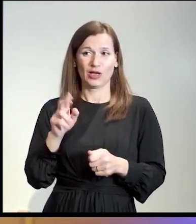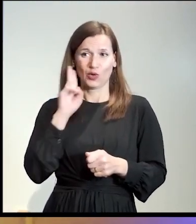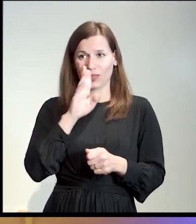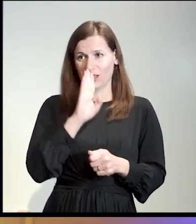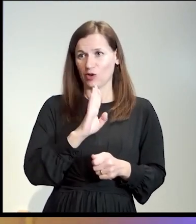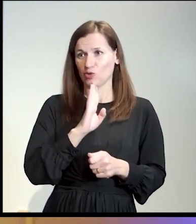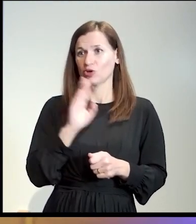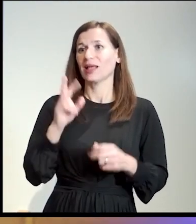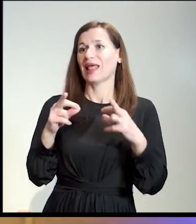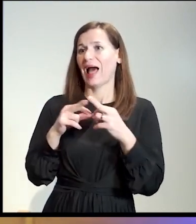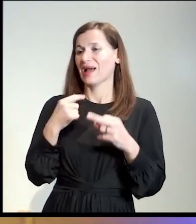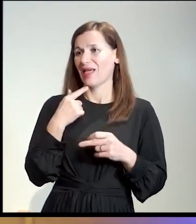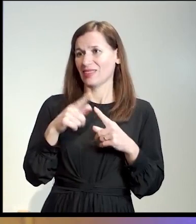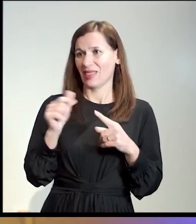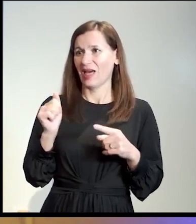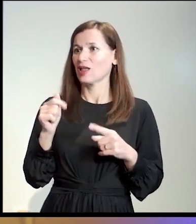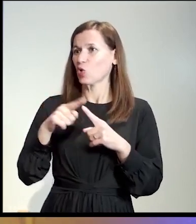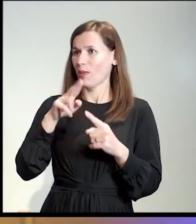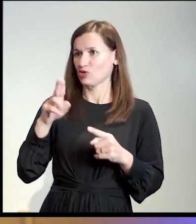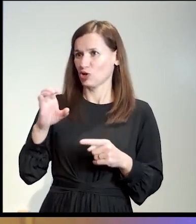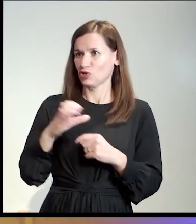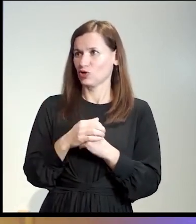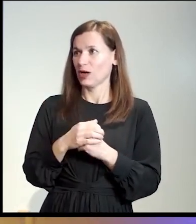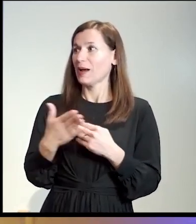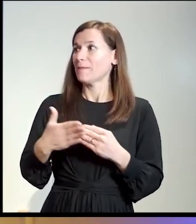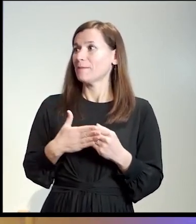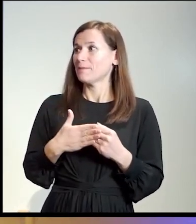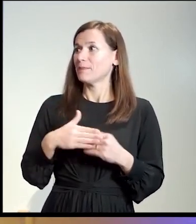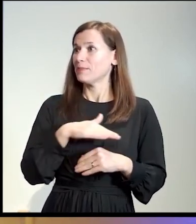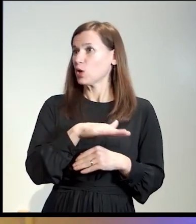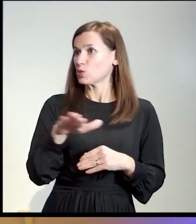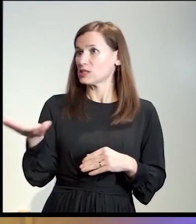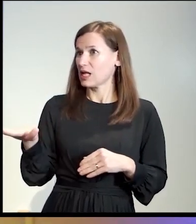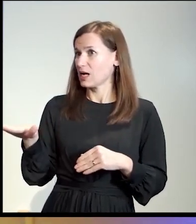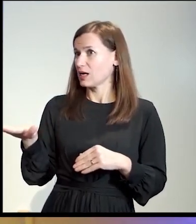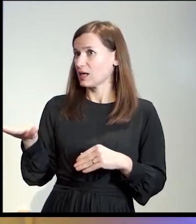naglušnih in Agata Tomašič. Zdaj pri vseh domačih,